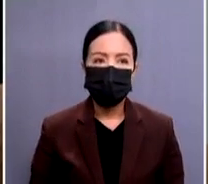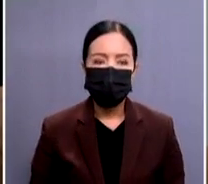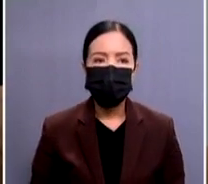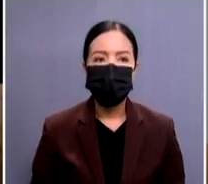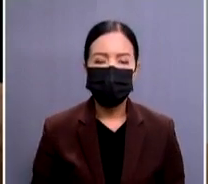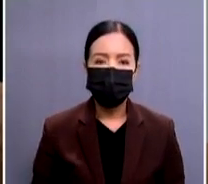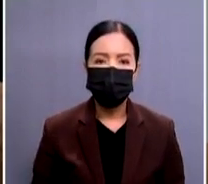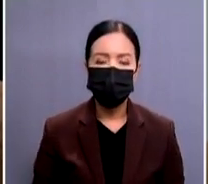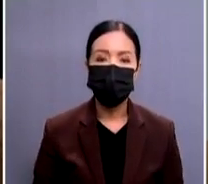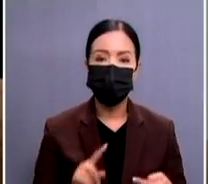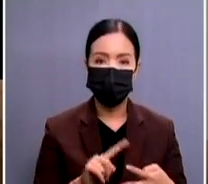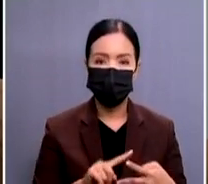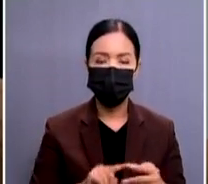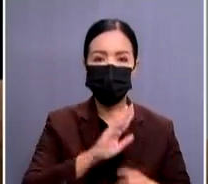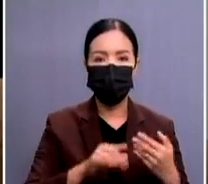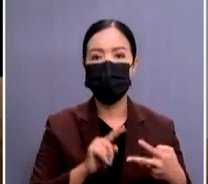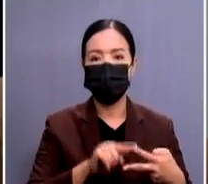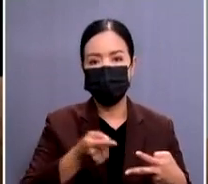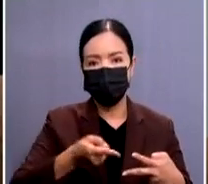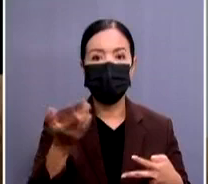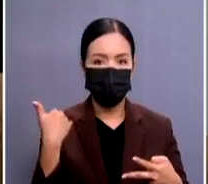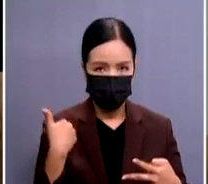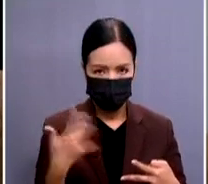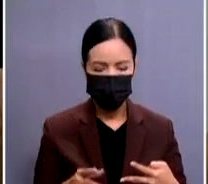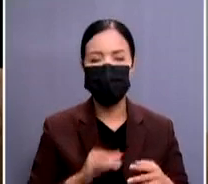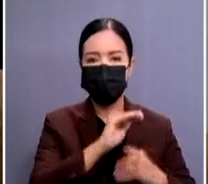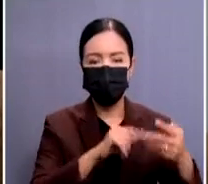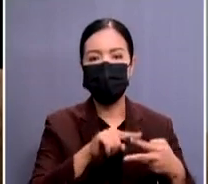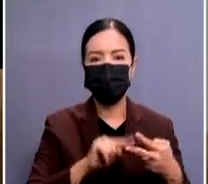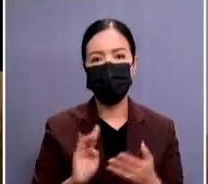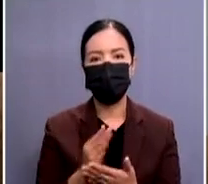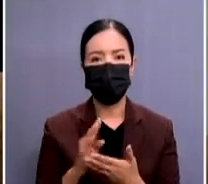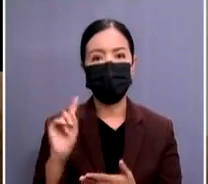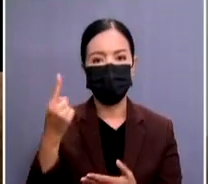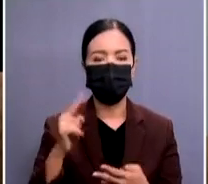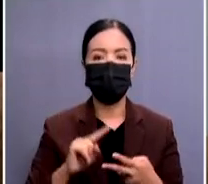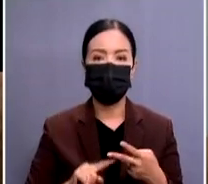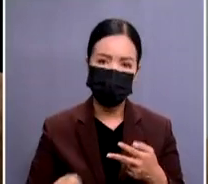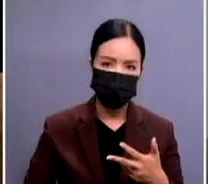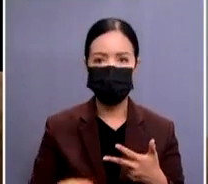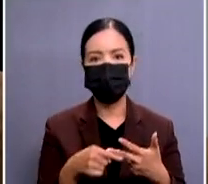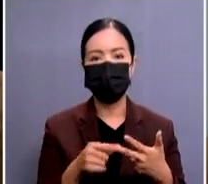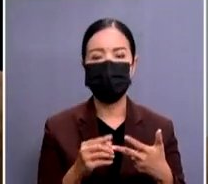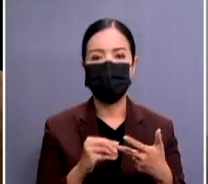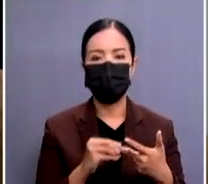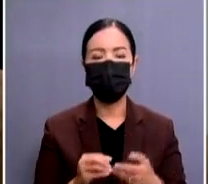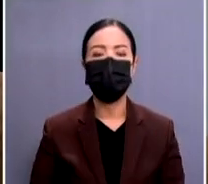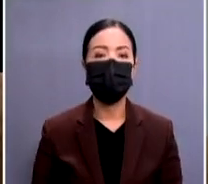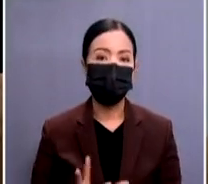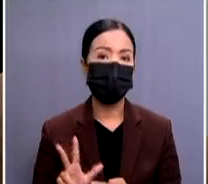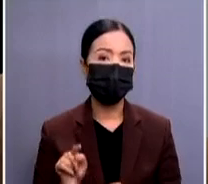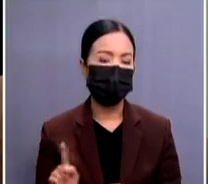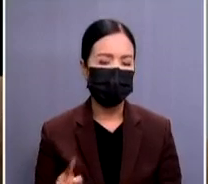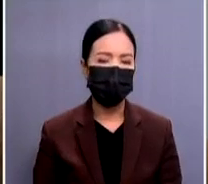นะฮะ1ก็คือการพัฒนาของเดิม2สร้างธุรกิจใหม่อันที่3เนี่ยเป็นแบ็คออฟฟิศนะครับคือการดูว่าภาย